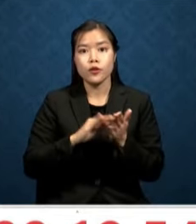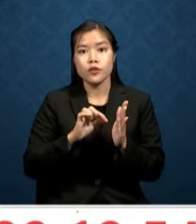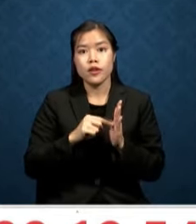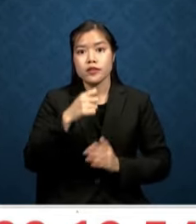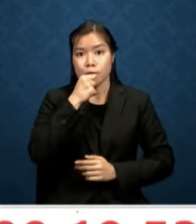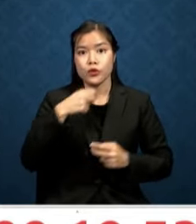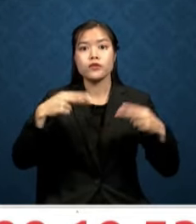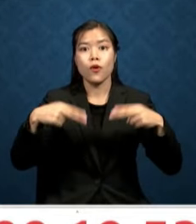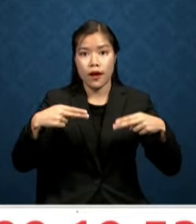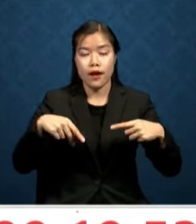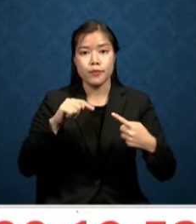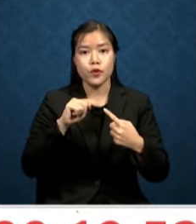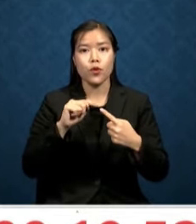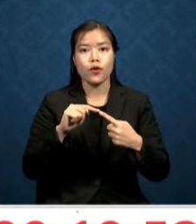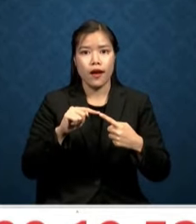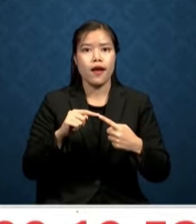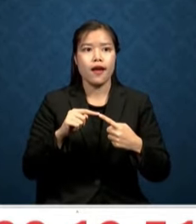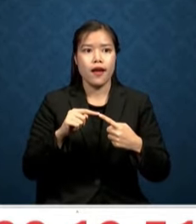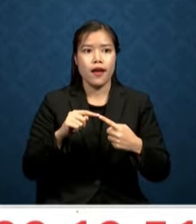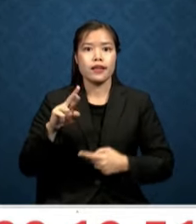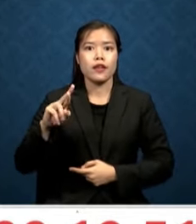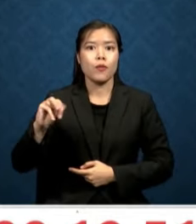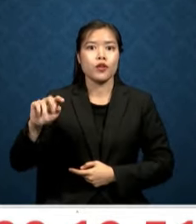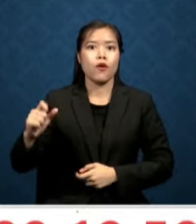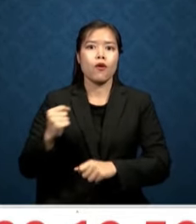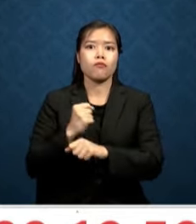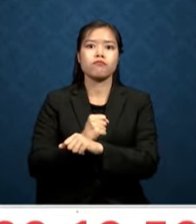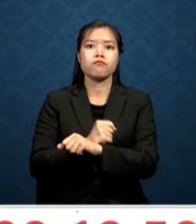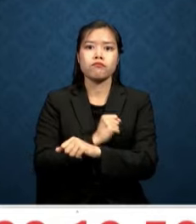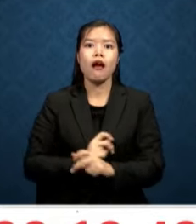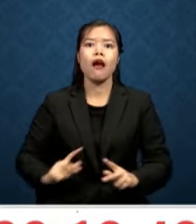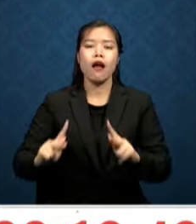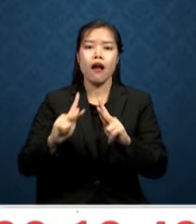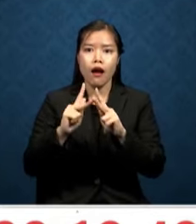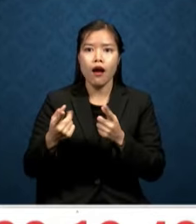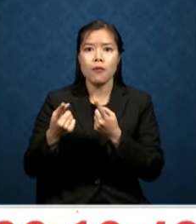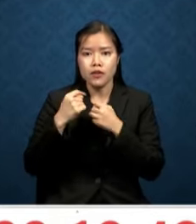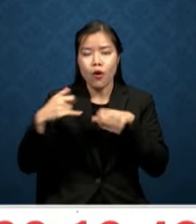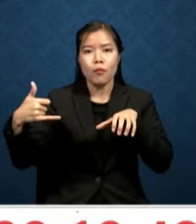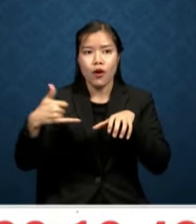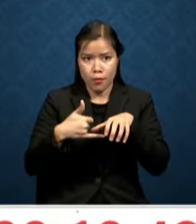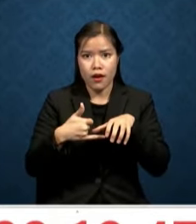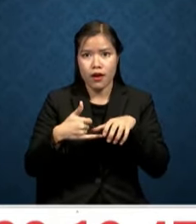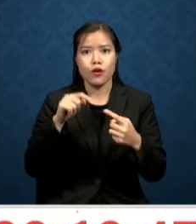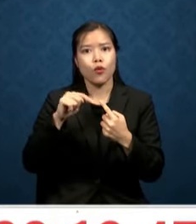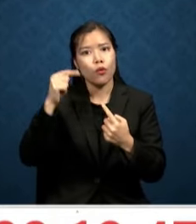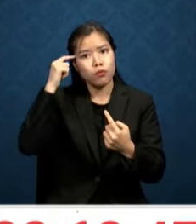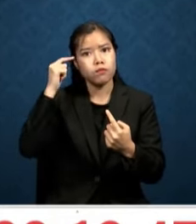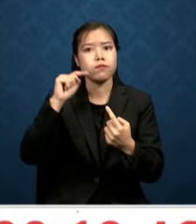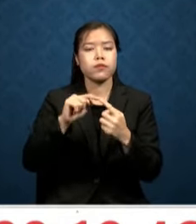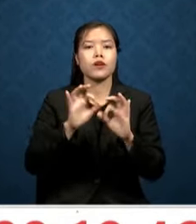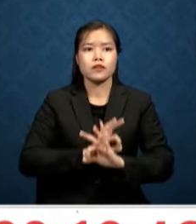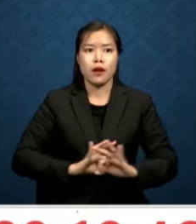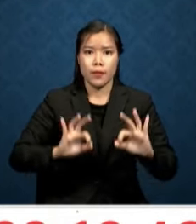ตรีกระทรวงแรงงานได้มาตอบนะครับก็สะท้อนถึงความเล็งเห็นความสำคัญของวุฒิสภาแล้วก็รวมถึงเรื่องของการสื่อสาร